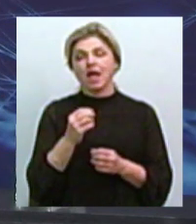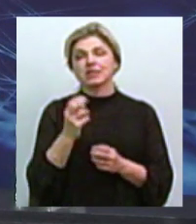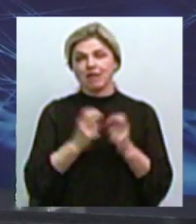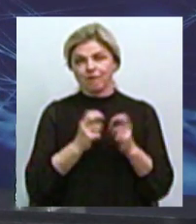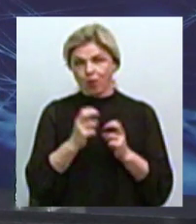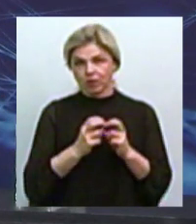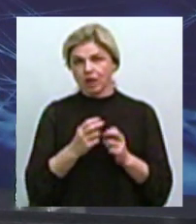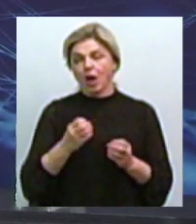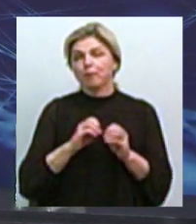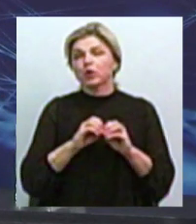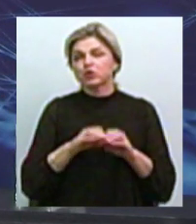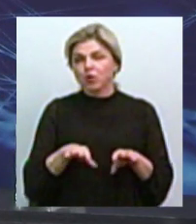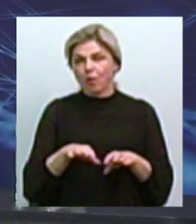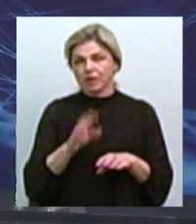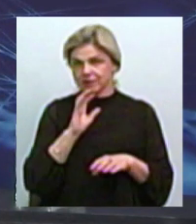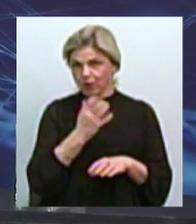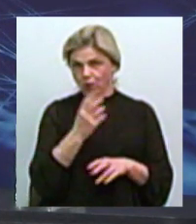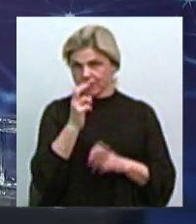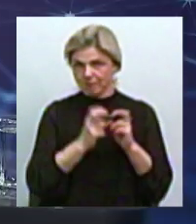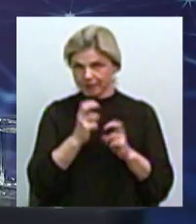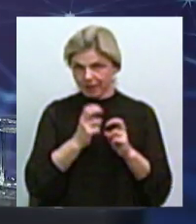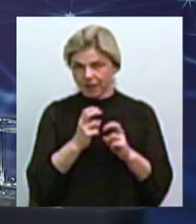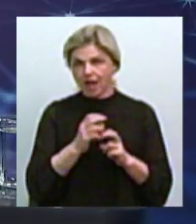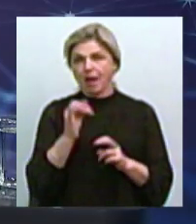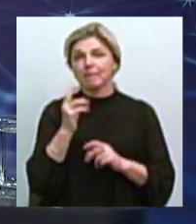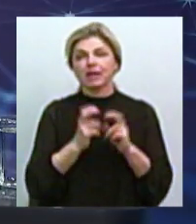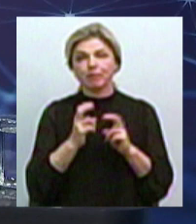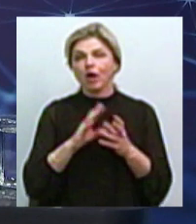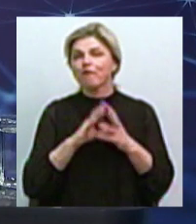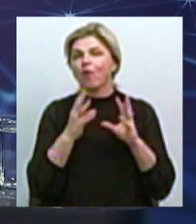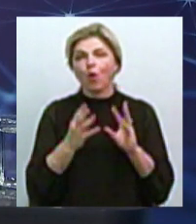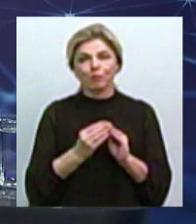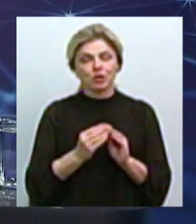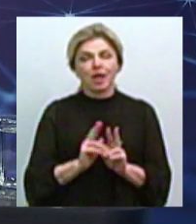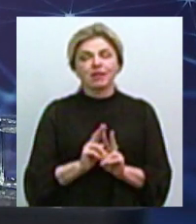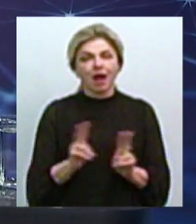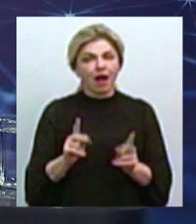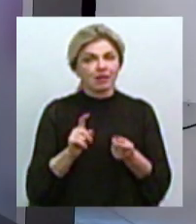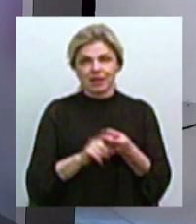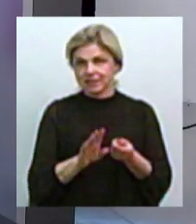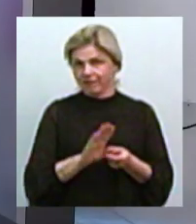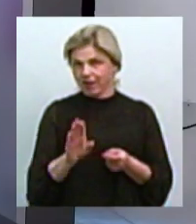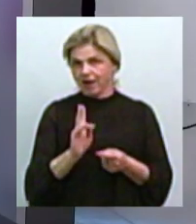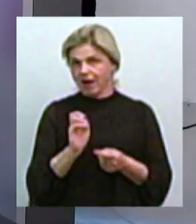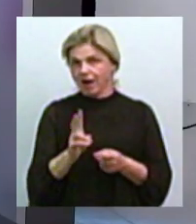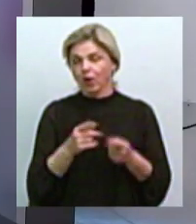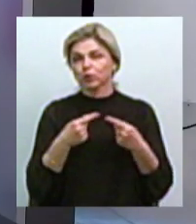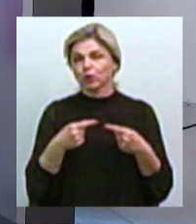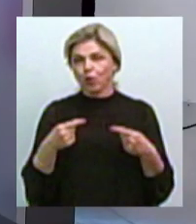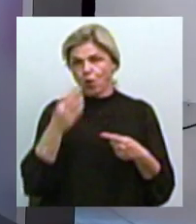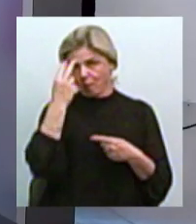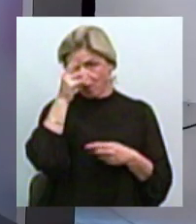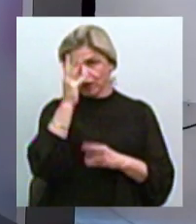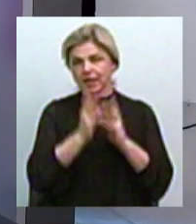Такое серьезное предприятие. Да, предприятие, которое вообще никак не относится ни к чему другому, кроме как